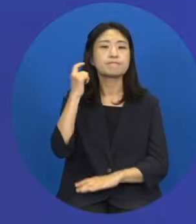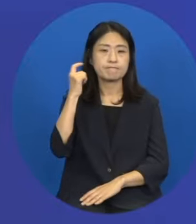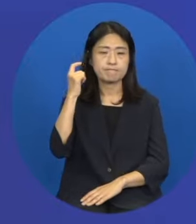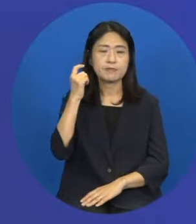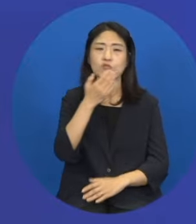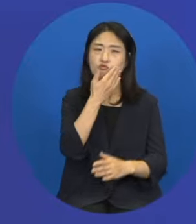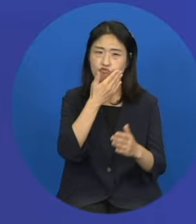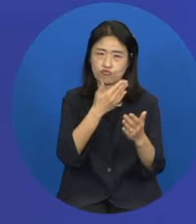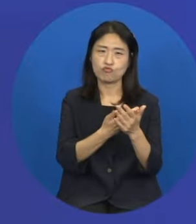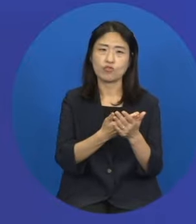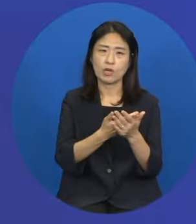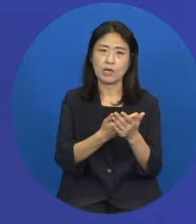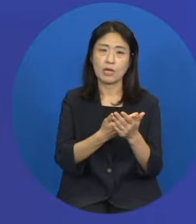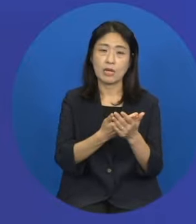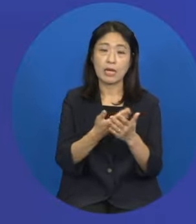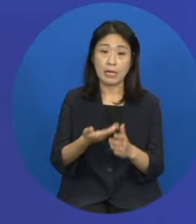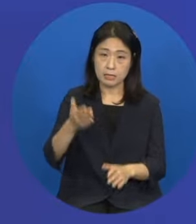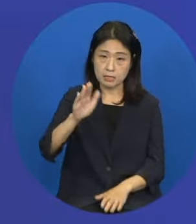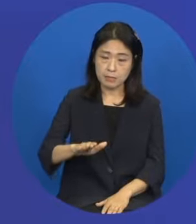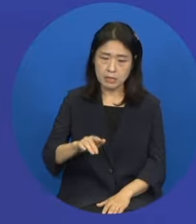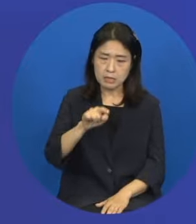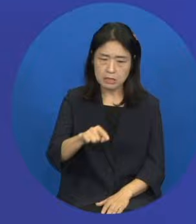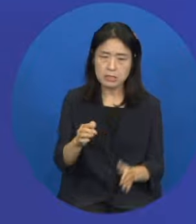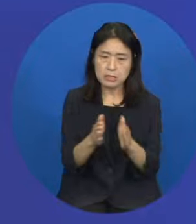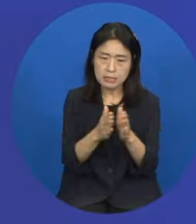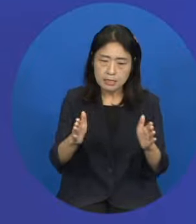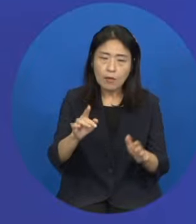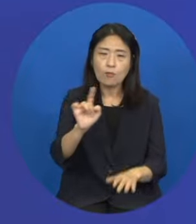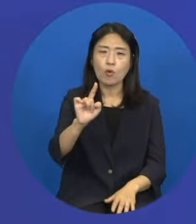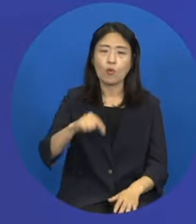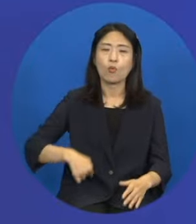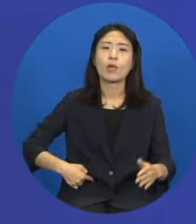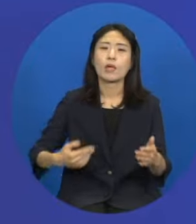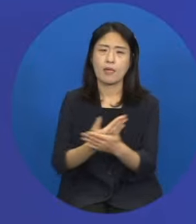시작은 회개여야 돼요. 회개.